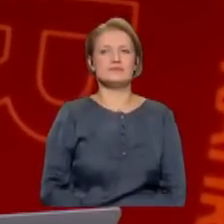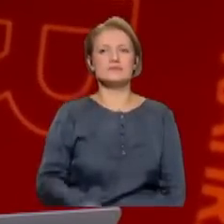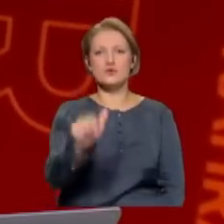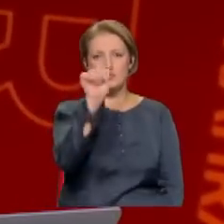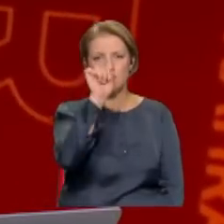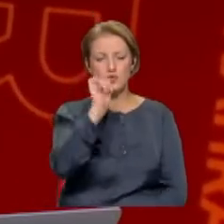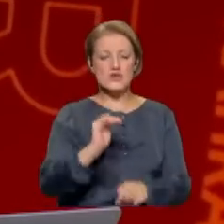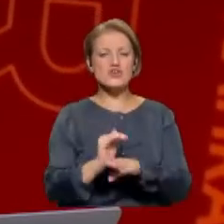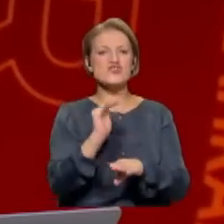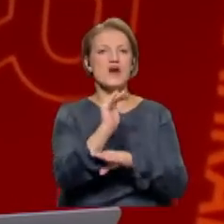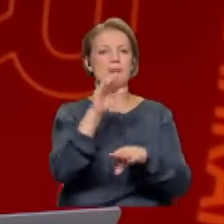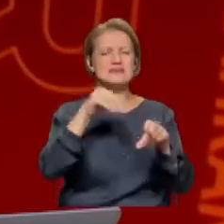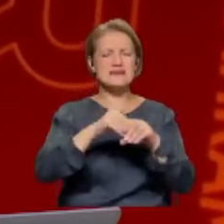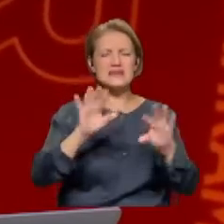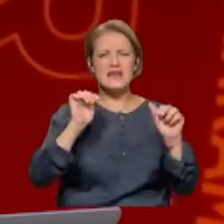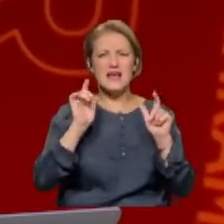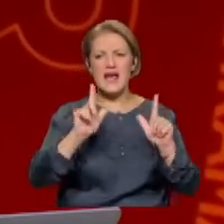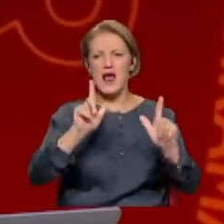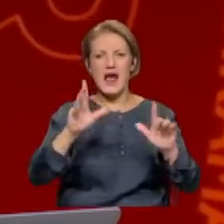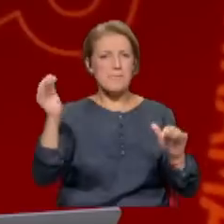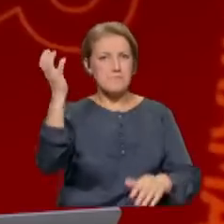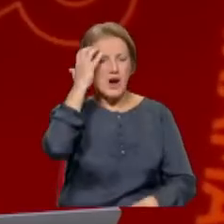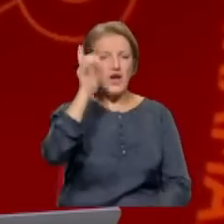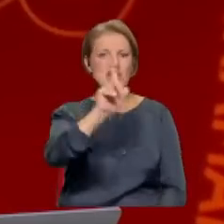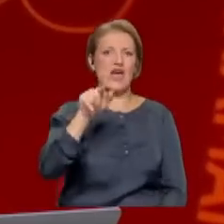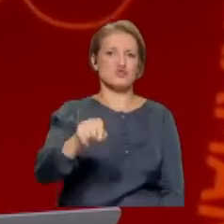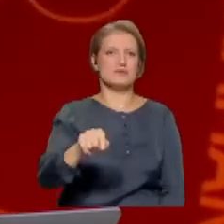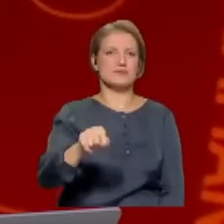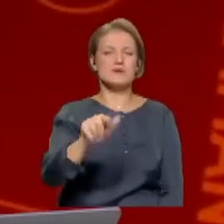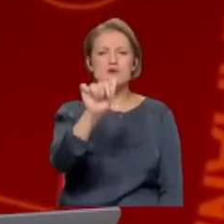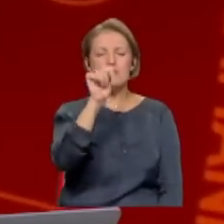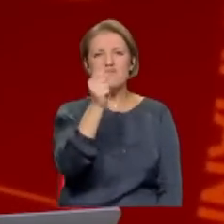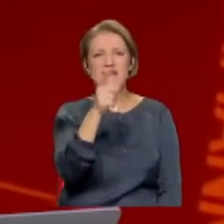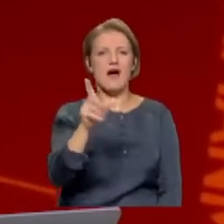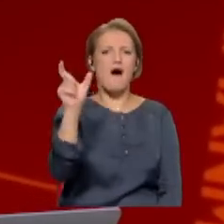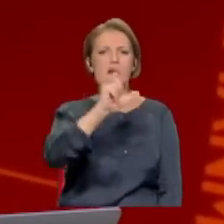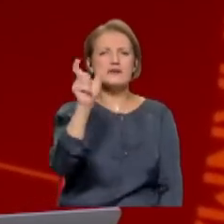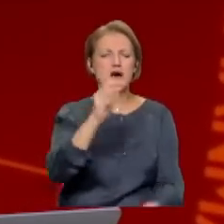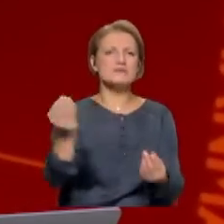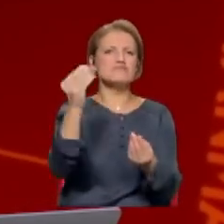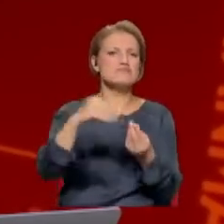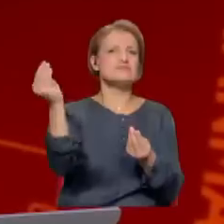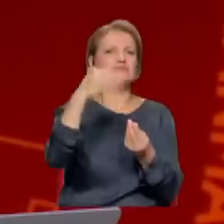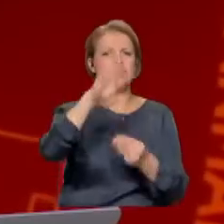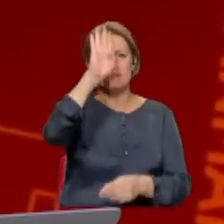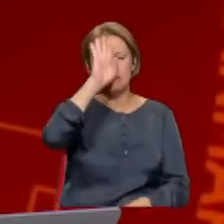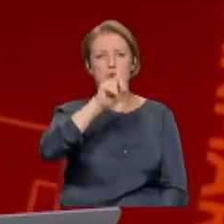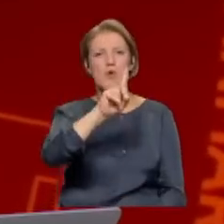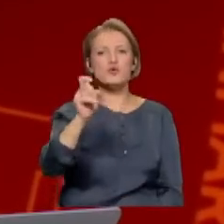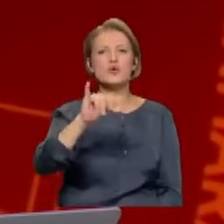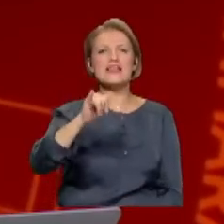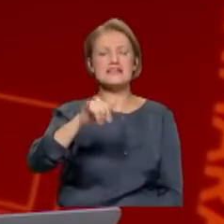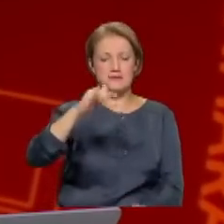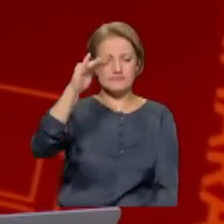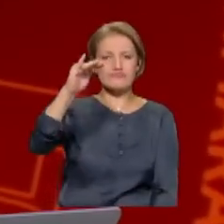Su, yaşamamız için gerekli en temel ihtiyaçlardan biri. Fiyatı aylardır zamlanıyor. İstanbul'da 19